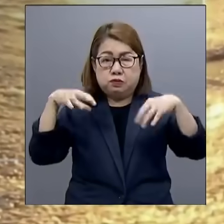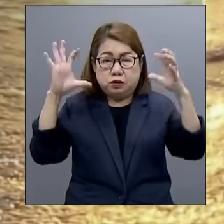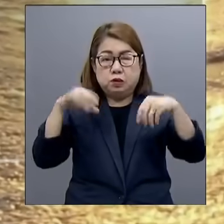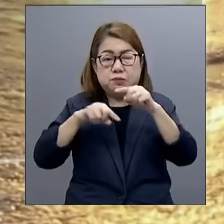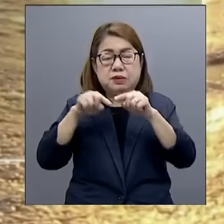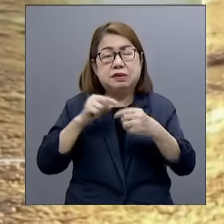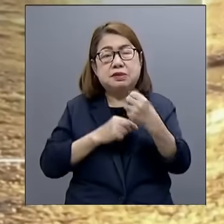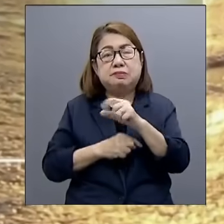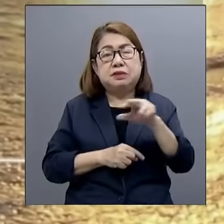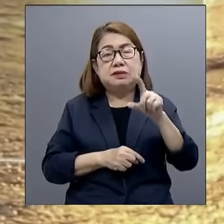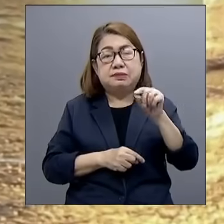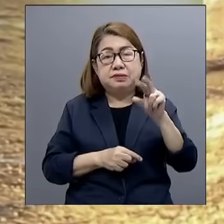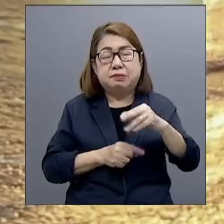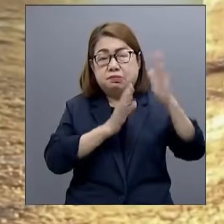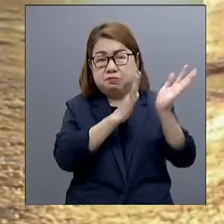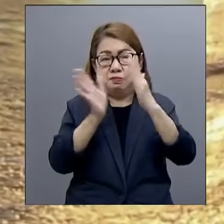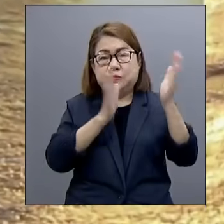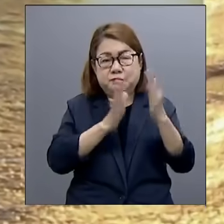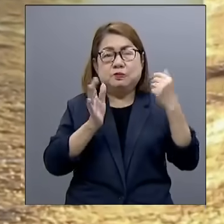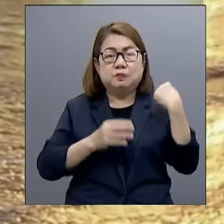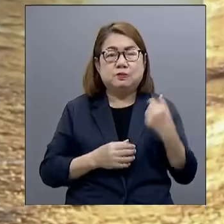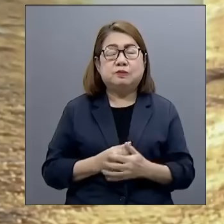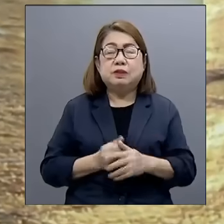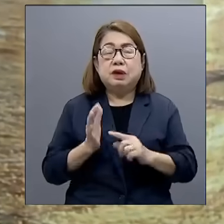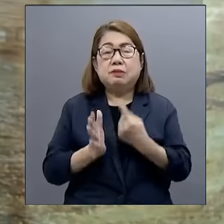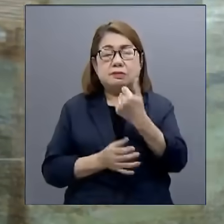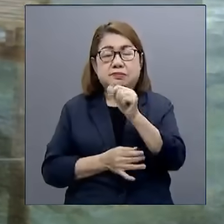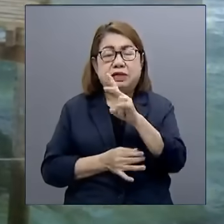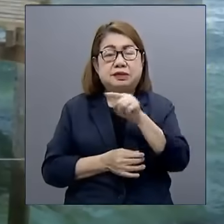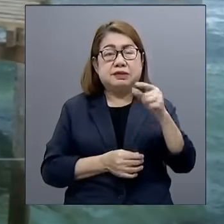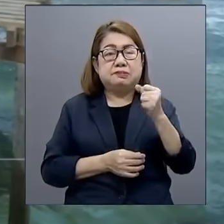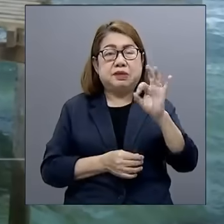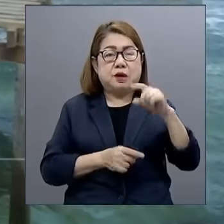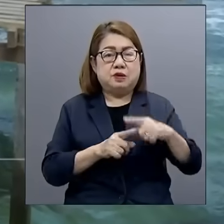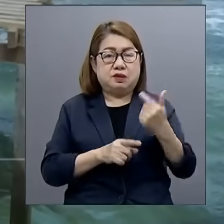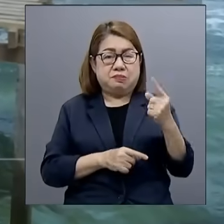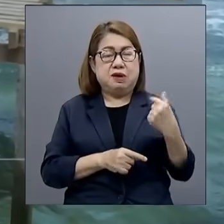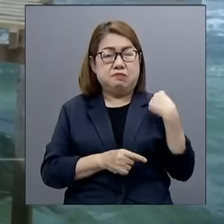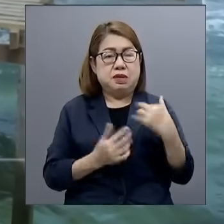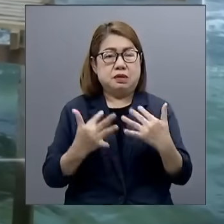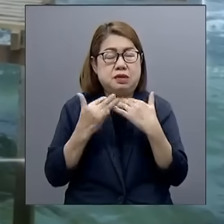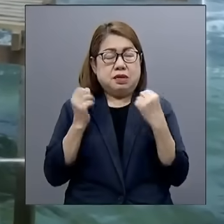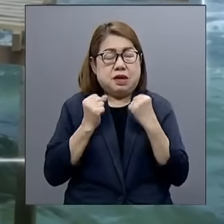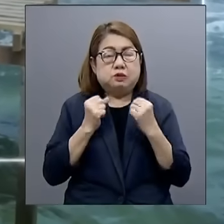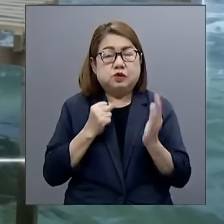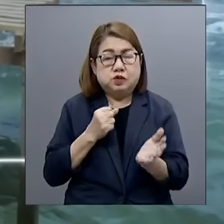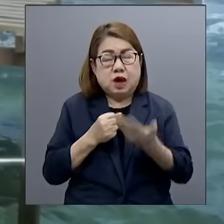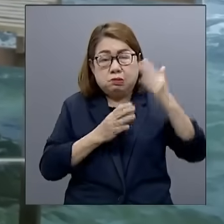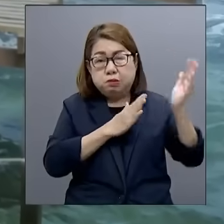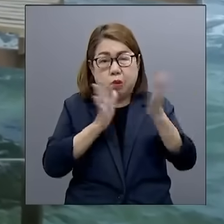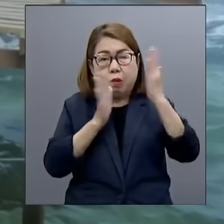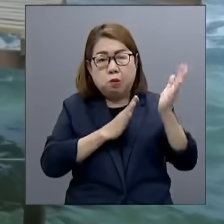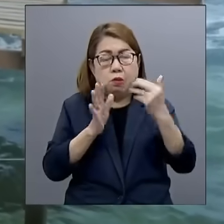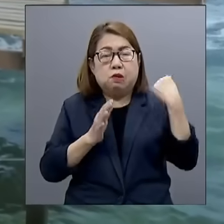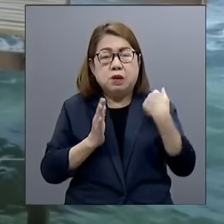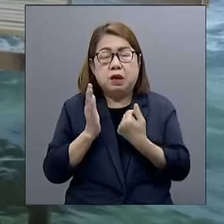10-30% ของพื้นที่กับมีลมกระโชกแรงบางแห่งช่วงวันที่ 17-19 พฤศจิกายนจะมีอากาศเย็นในตอนเช้ากับมีลมแรงและอุณห